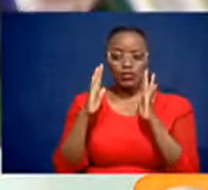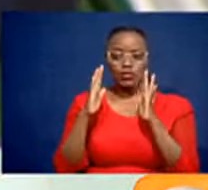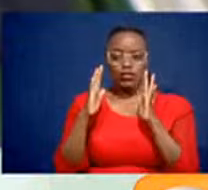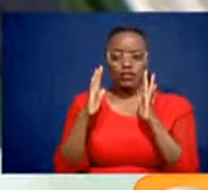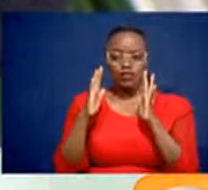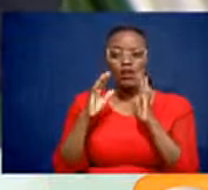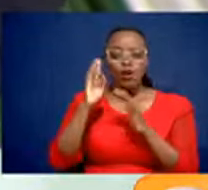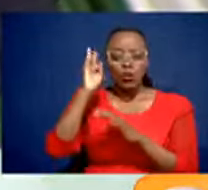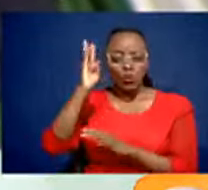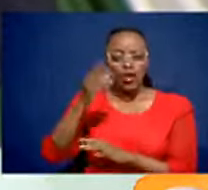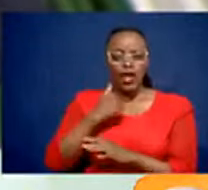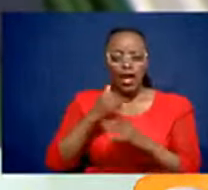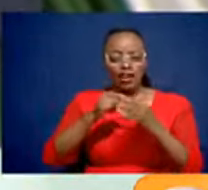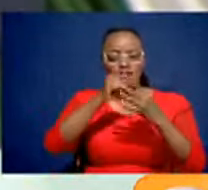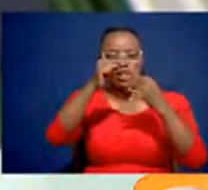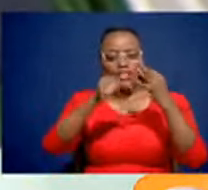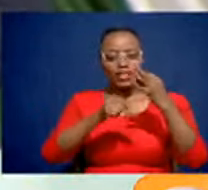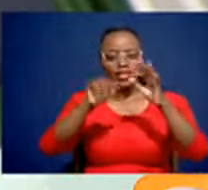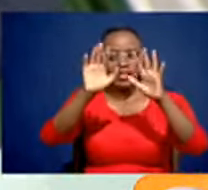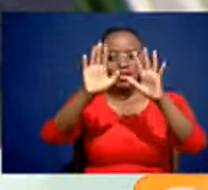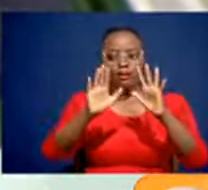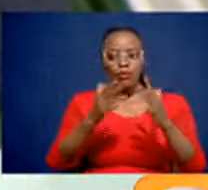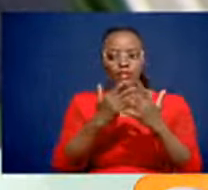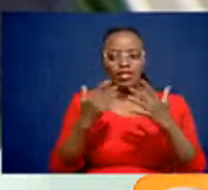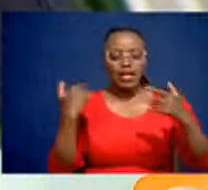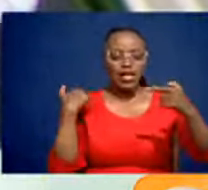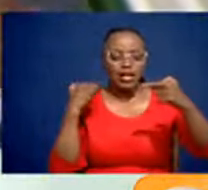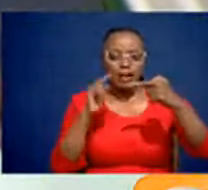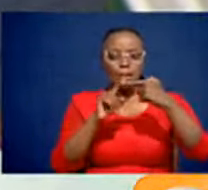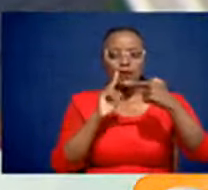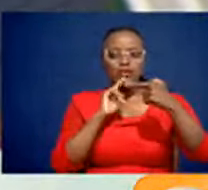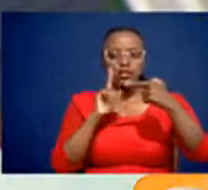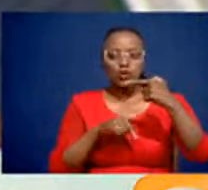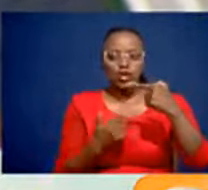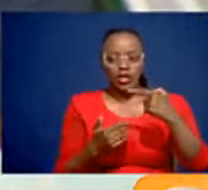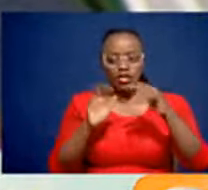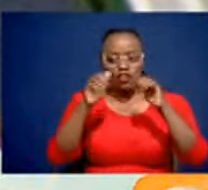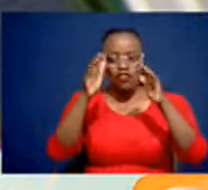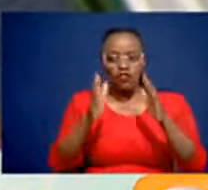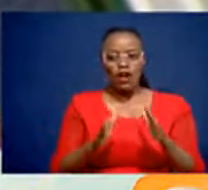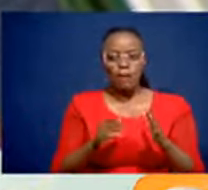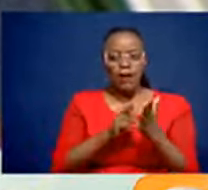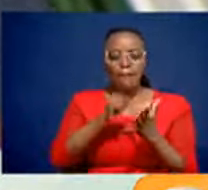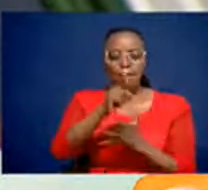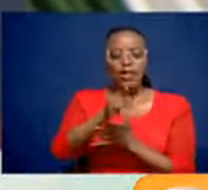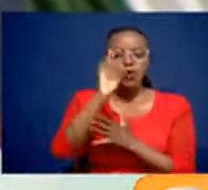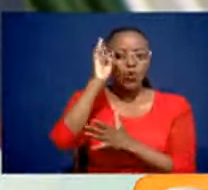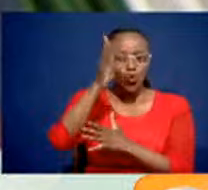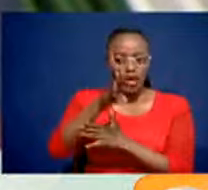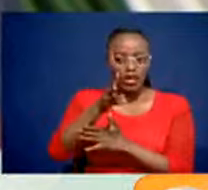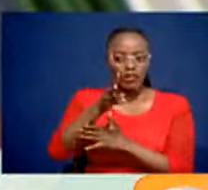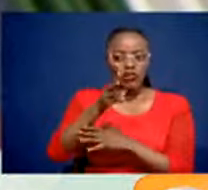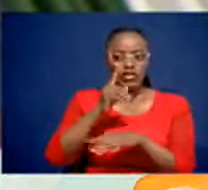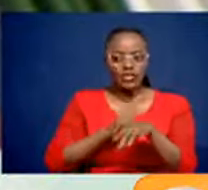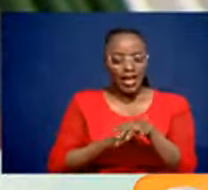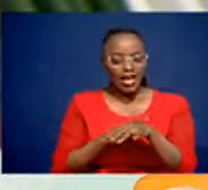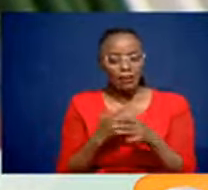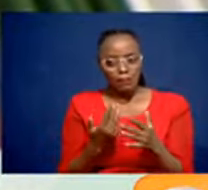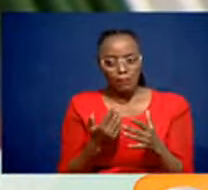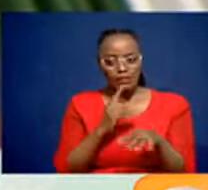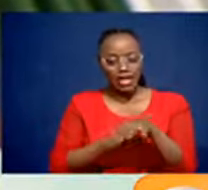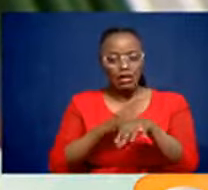Na kutakuwa na mambo matatu ya muhimu. Ya kwanza nimesema mkulima atalipwa kwa muda ama kwa